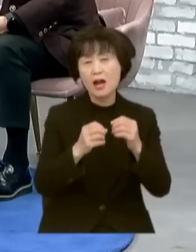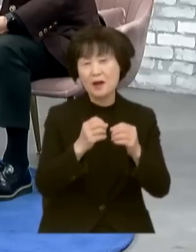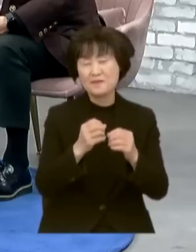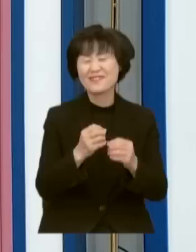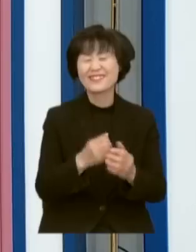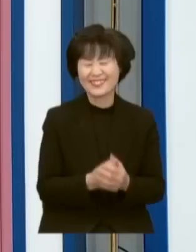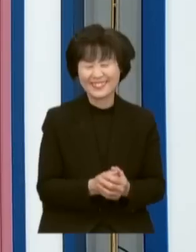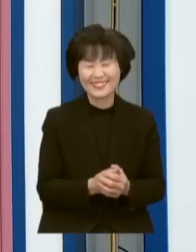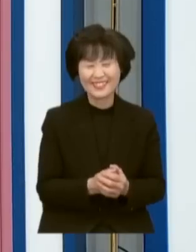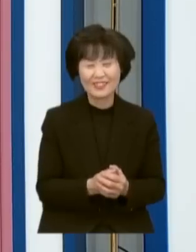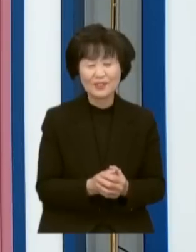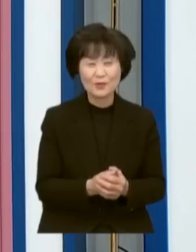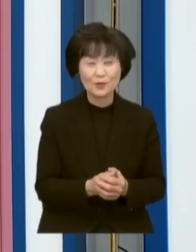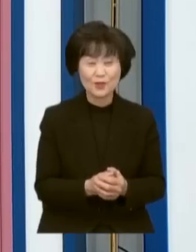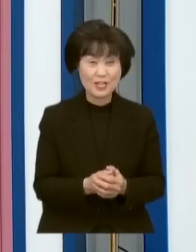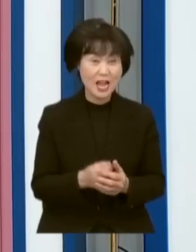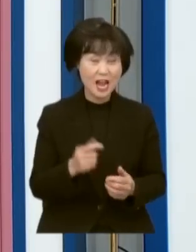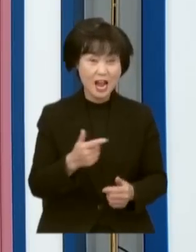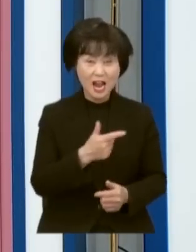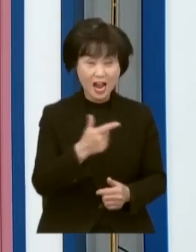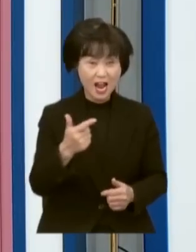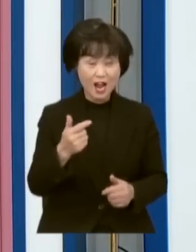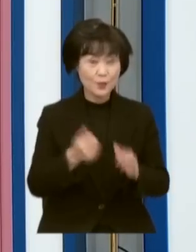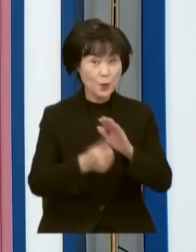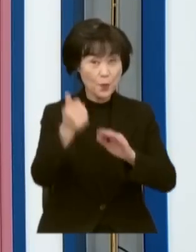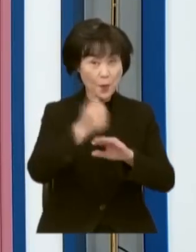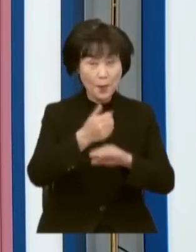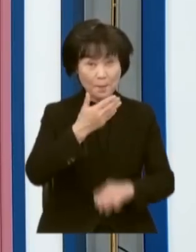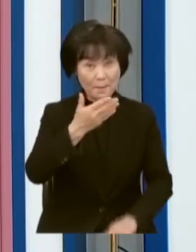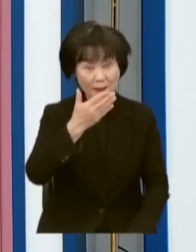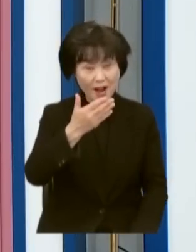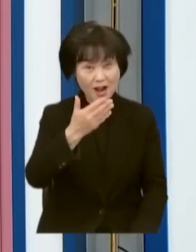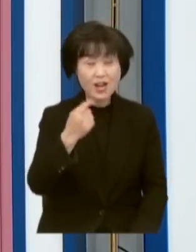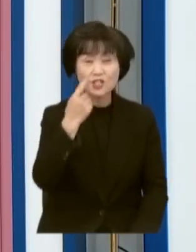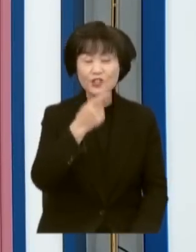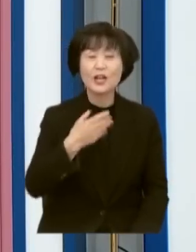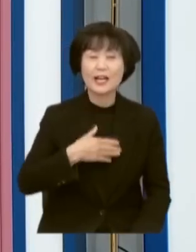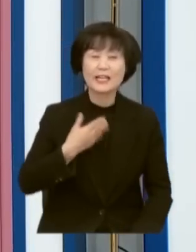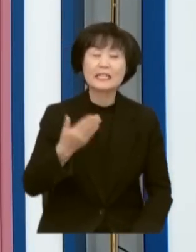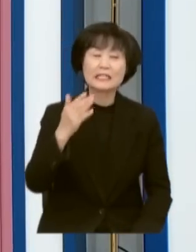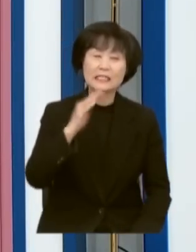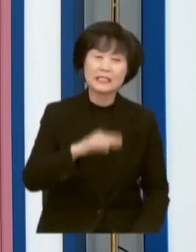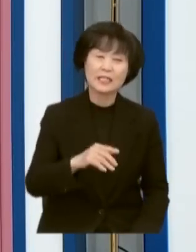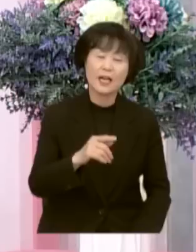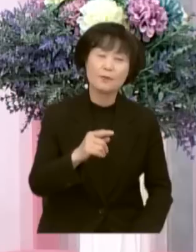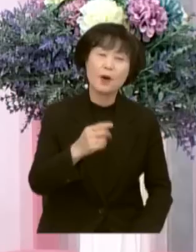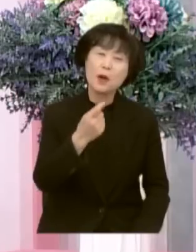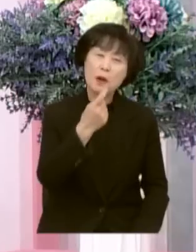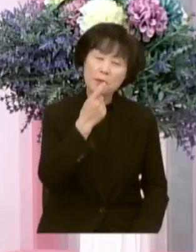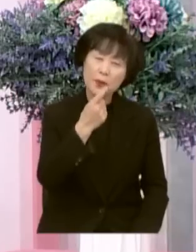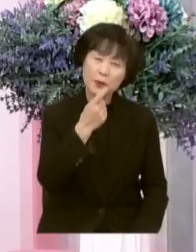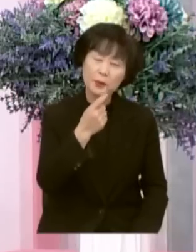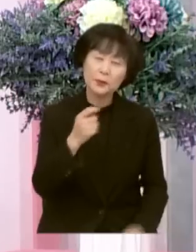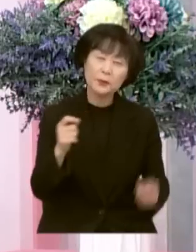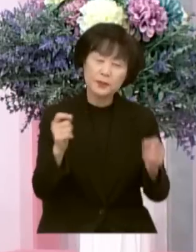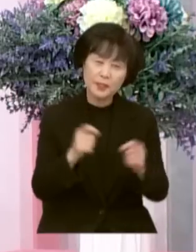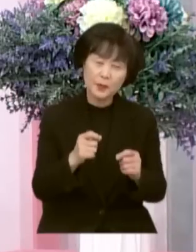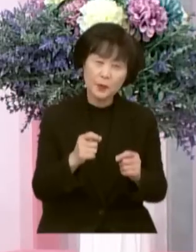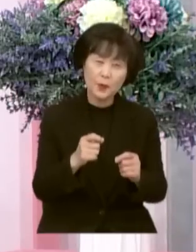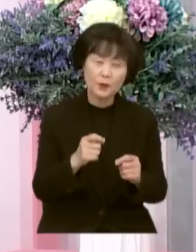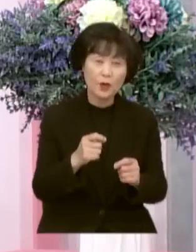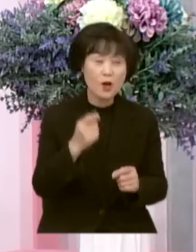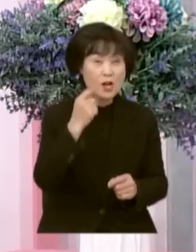예. 우리는 이제 엄청 잘 될 줄 알았는데 그렇게 많이 이제 배우지도 않았고 또 이제 어느 정도